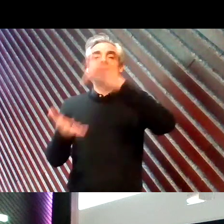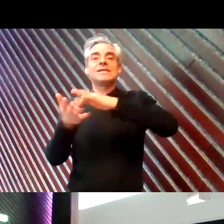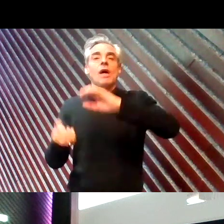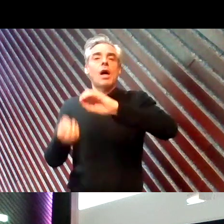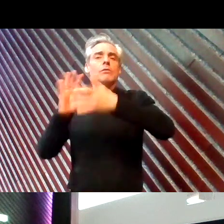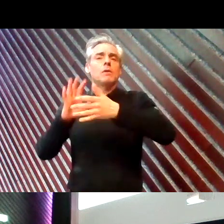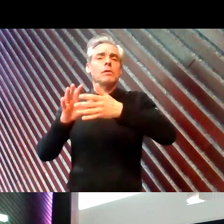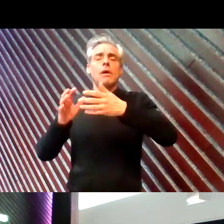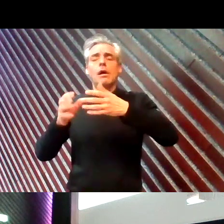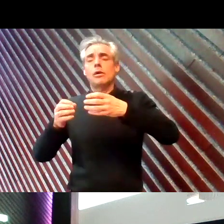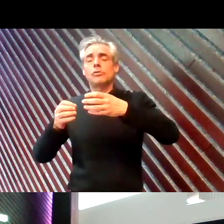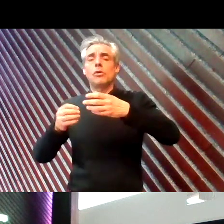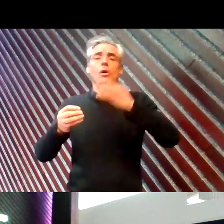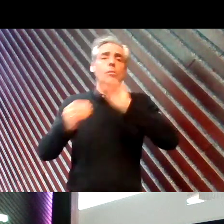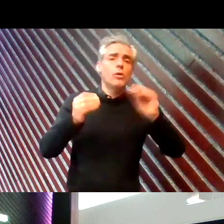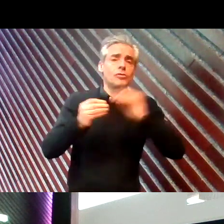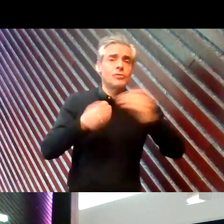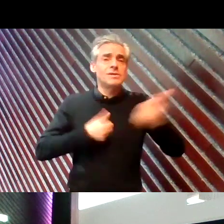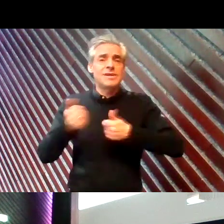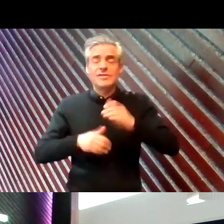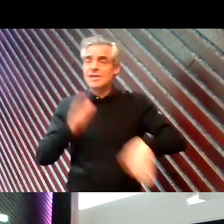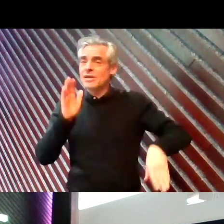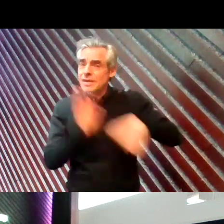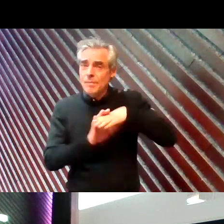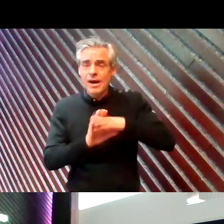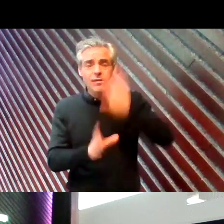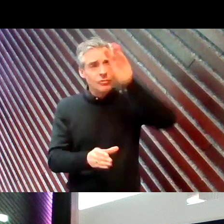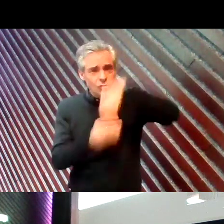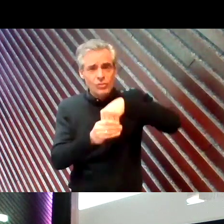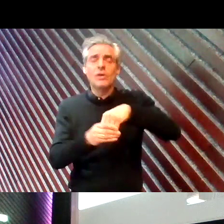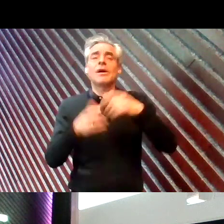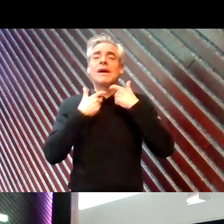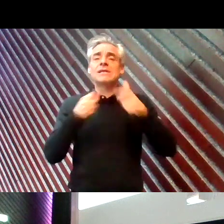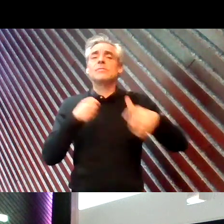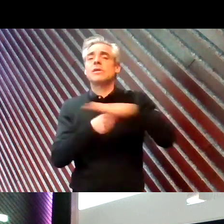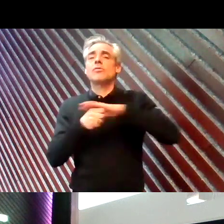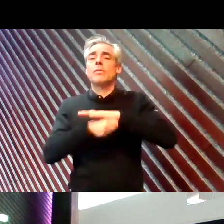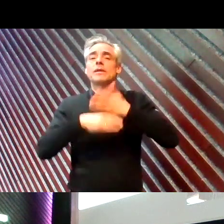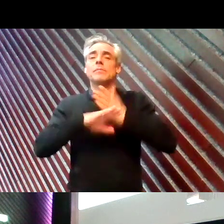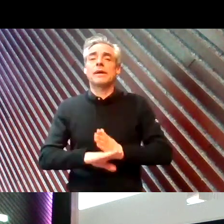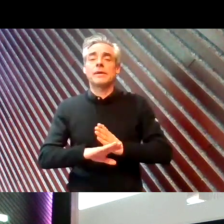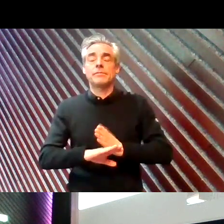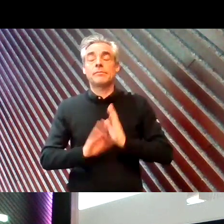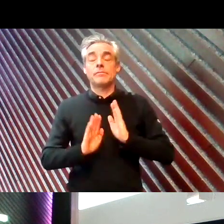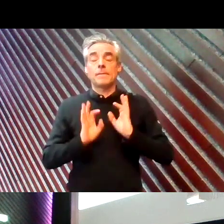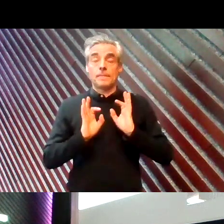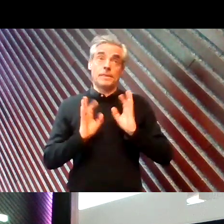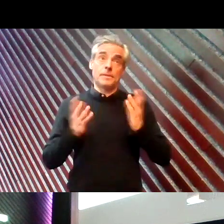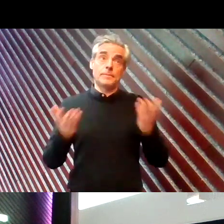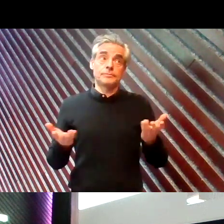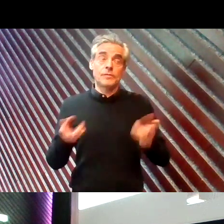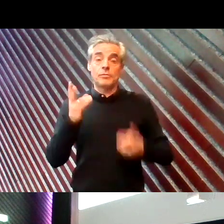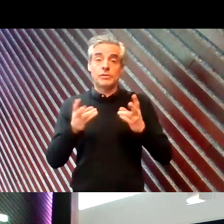publics les produits les services intègrent naturellement plus d'accessibilité et en tout cas permettent d